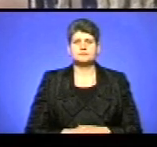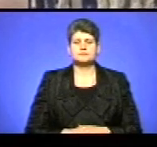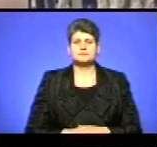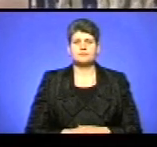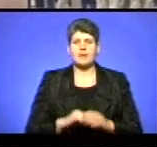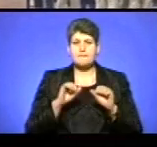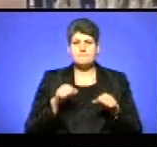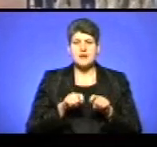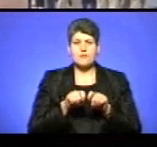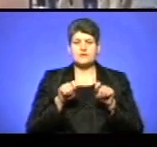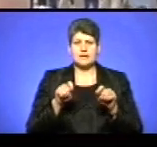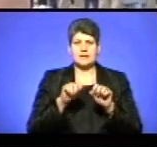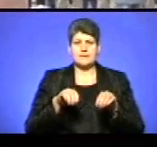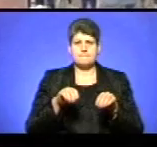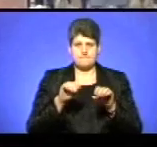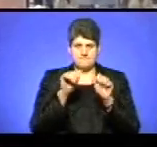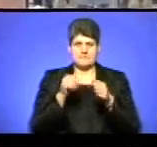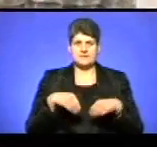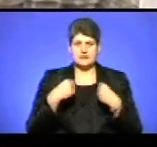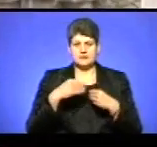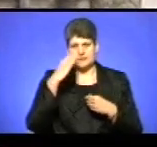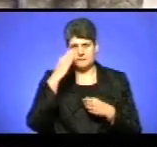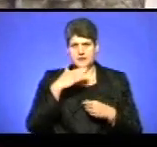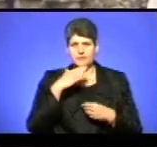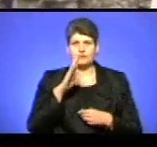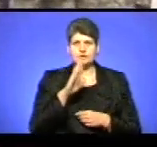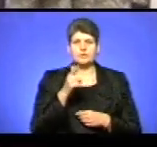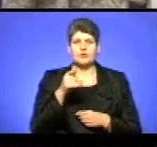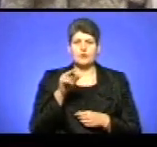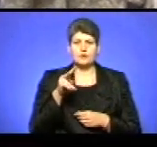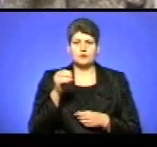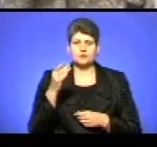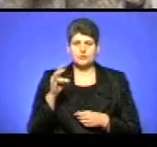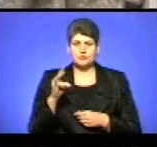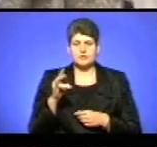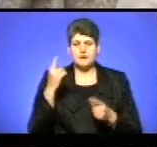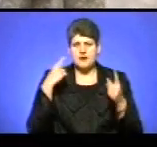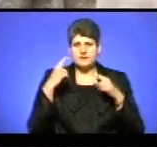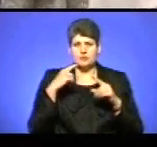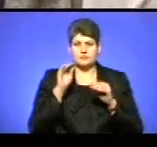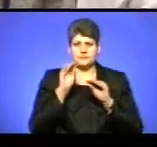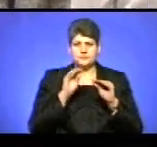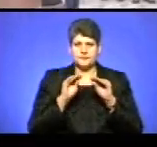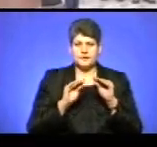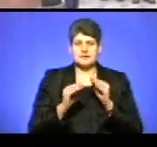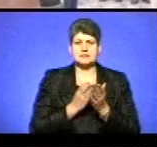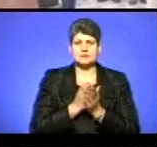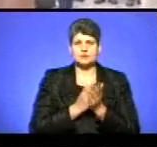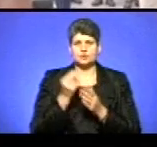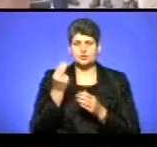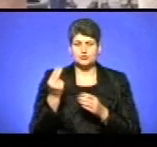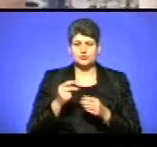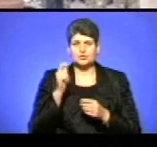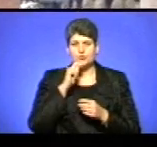Право відкрити пам'ятник надали батькові Устима Голоднюка Володимиру Голоднюку, автору макета, заслуженому художнику України Олегу